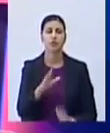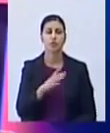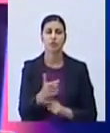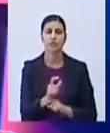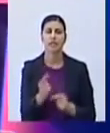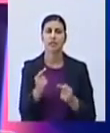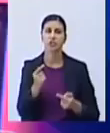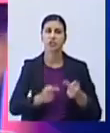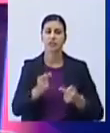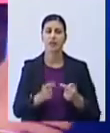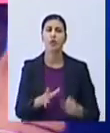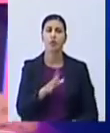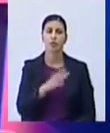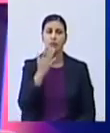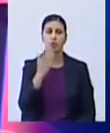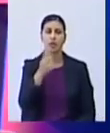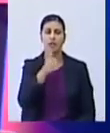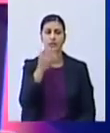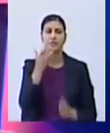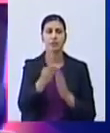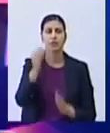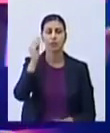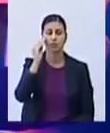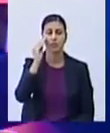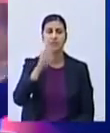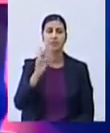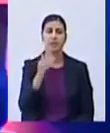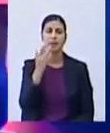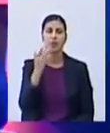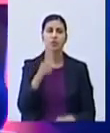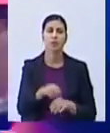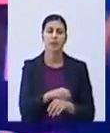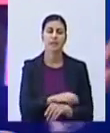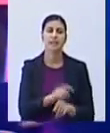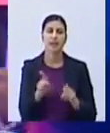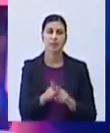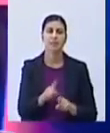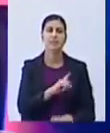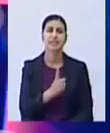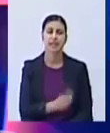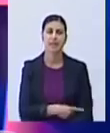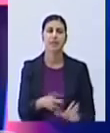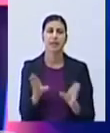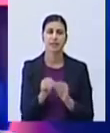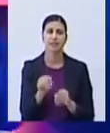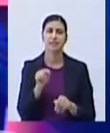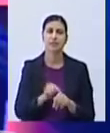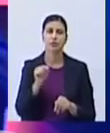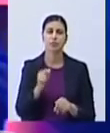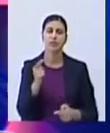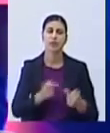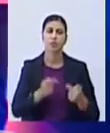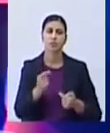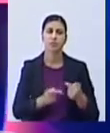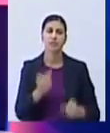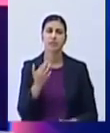დიდი დავა, ჰქონდათ პოლიტიკური ექსპერტების საკუთარი მოსაზრება და პოლიტიკური პარტიებიც და ზალები ერთმანეთს საგრძნობლად